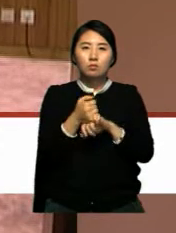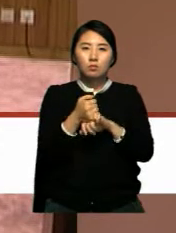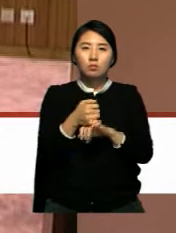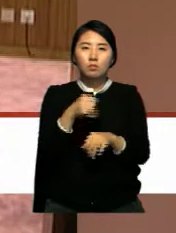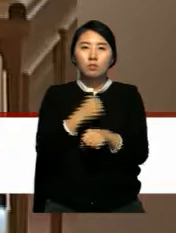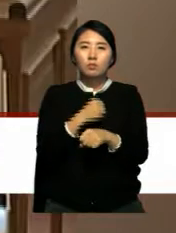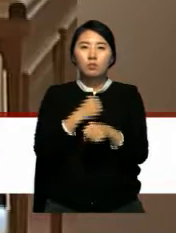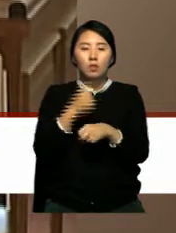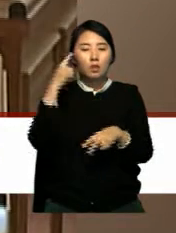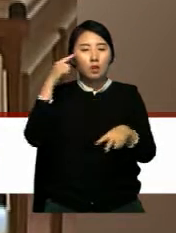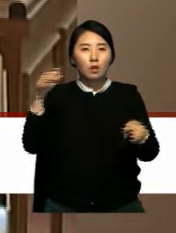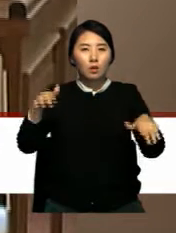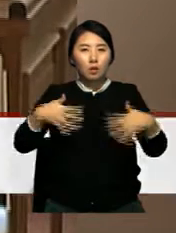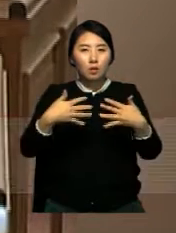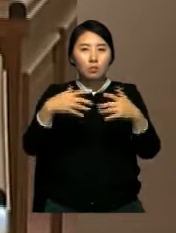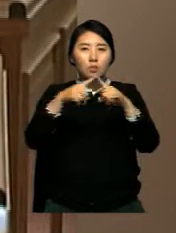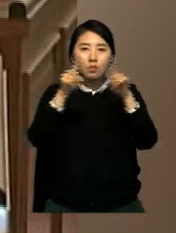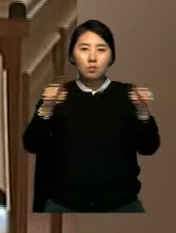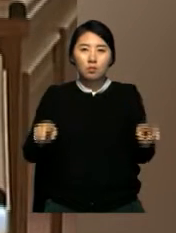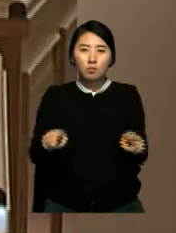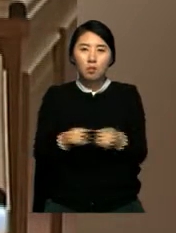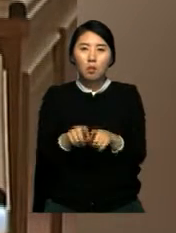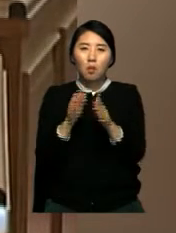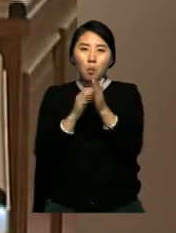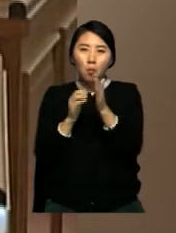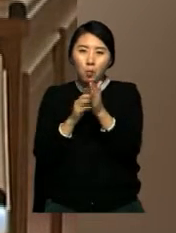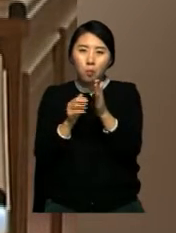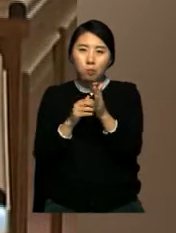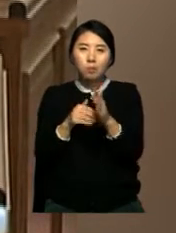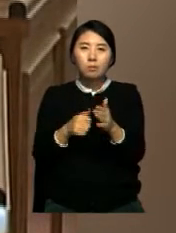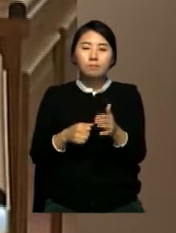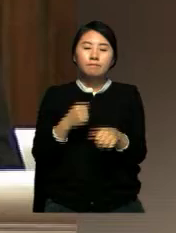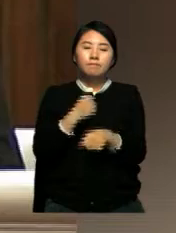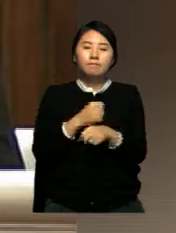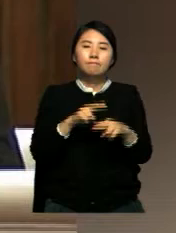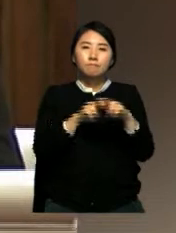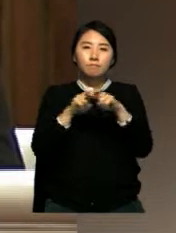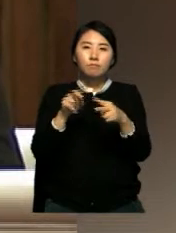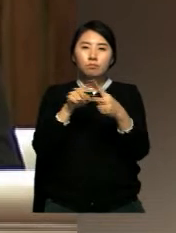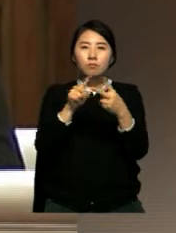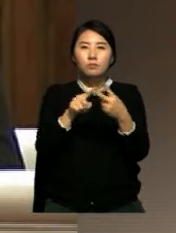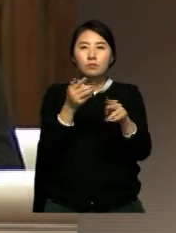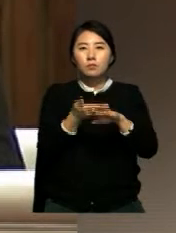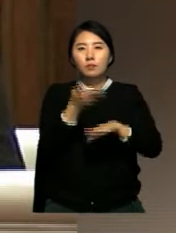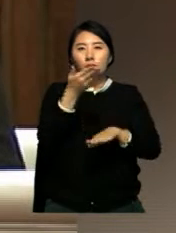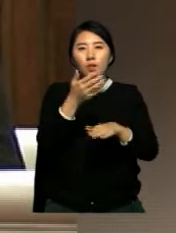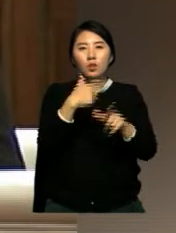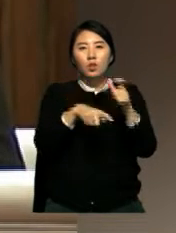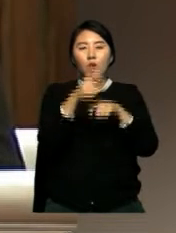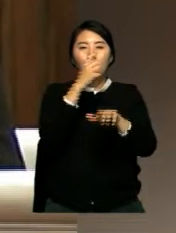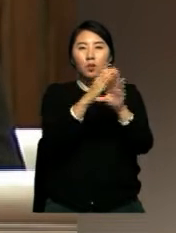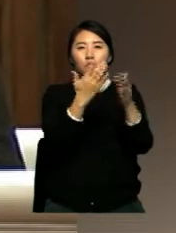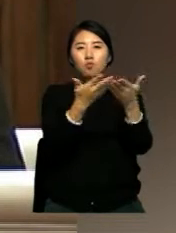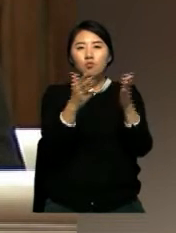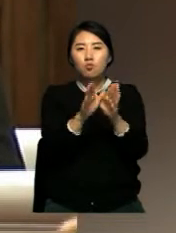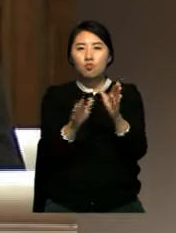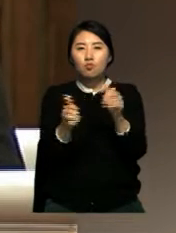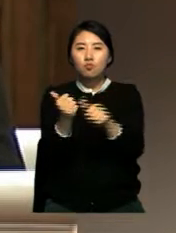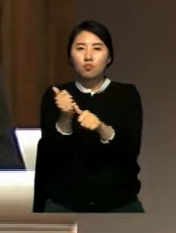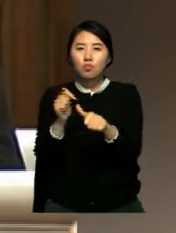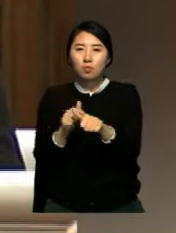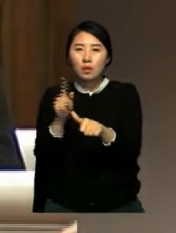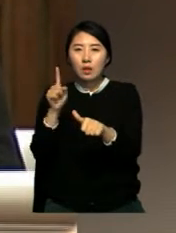합의문에 존재도 문제입니다 합의문에 는 의장을 포함한 2개 상임위원장 을 더 민주가 부의장과